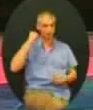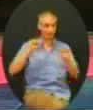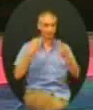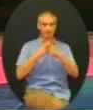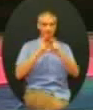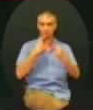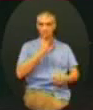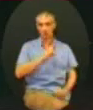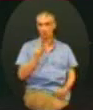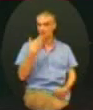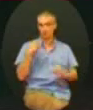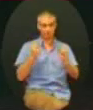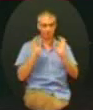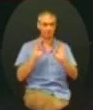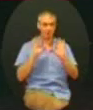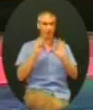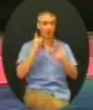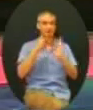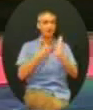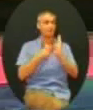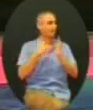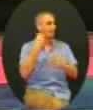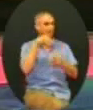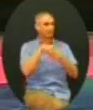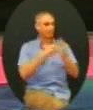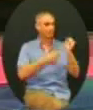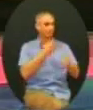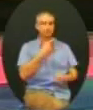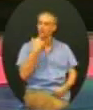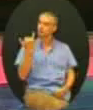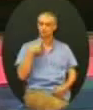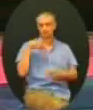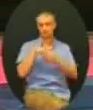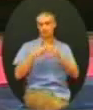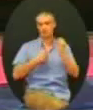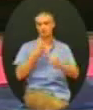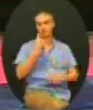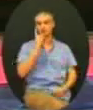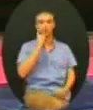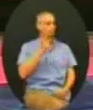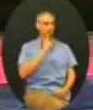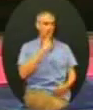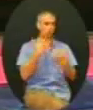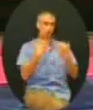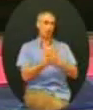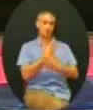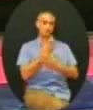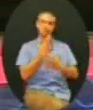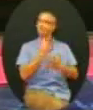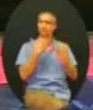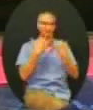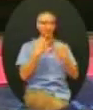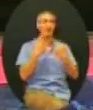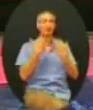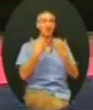במפלגה אחרת? לא, לא הייתי פעיל בכלל, אבל בעקבות תמיד הצבעת למרץ? תמיד הצבעתי למרץ, אבל בעקבות התהליך זה לא קהל הזה, חדש. זה לא